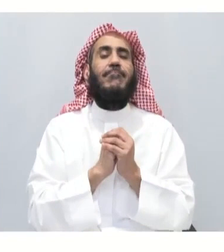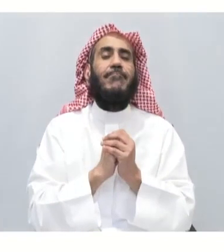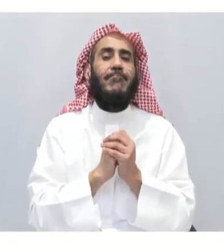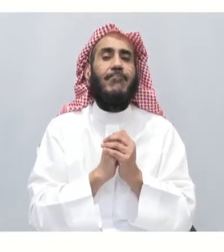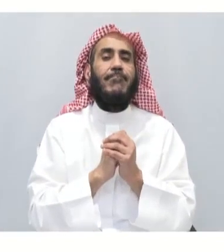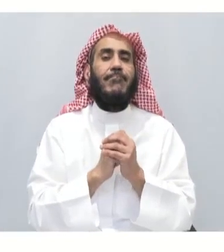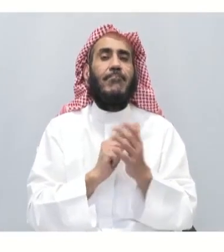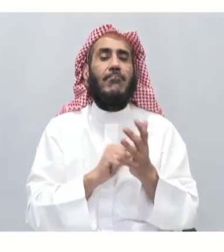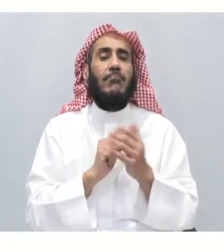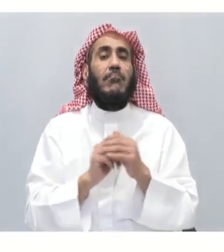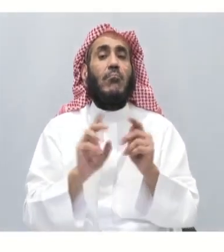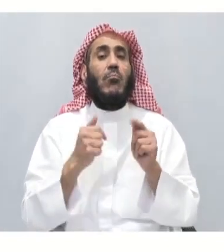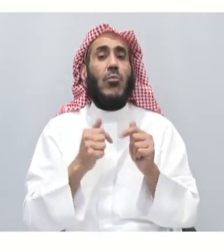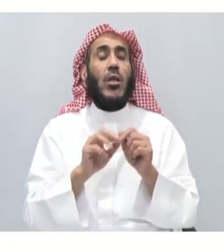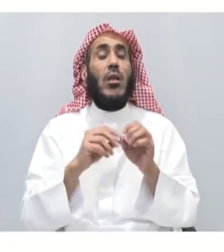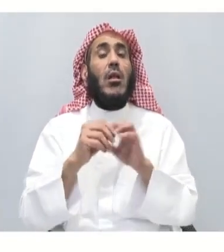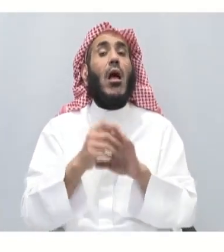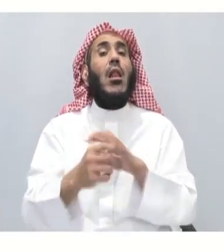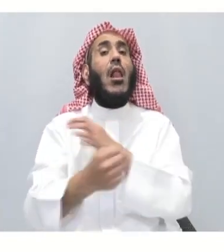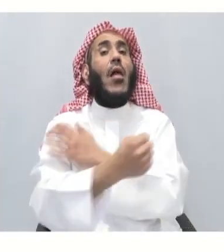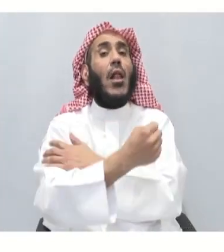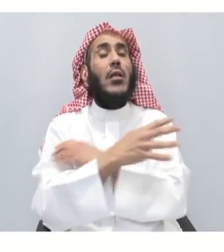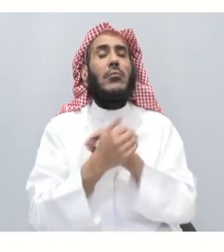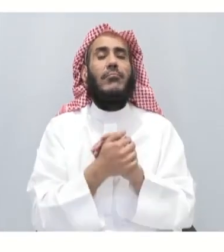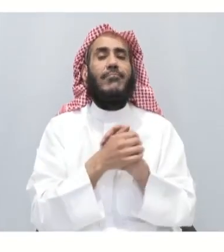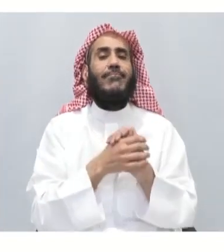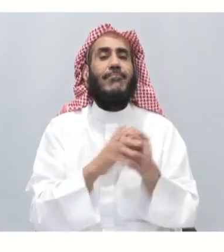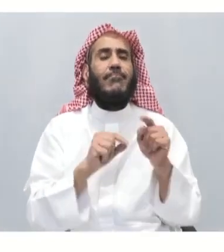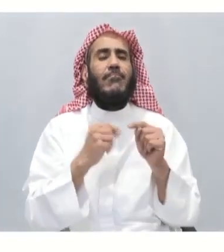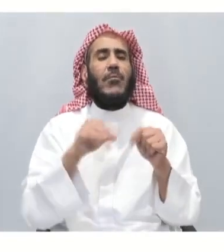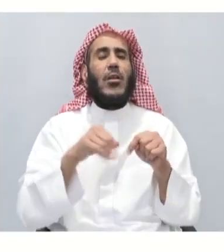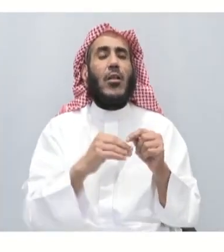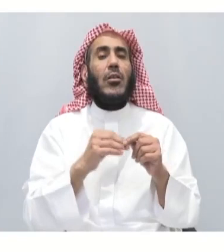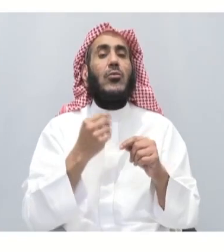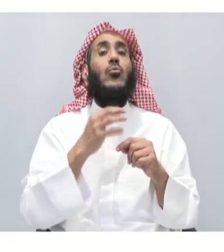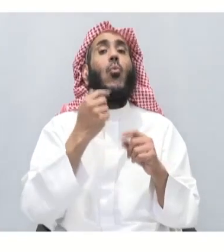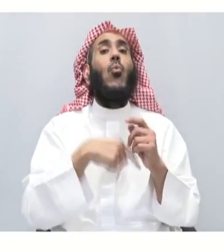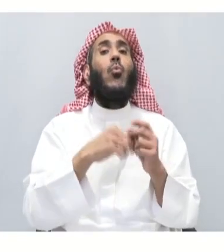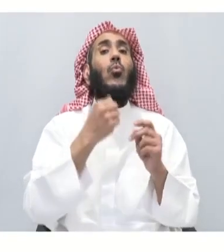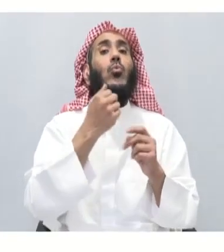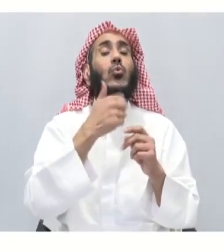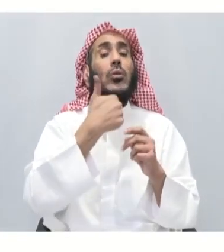العصبي ثانيا العضلات لدينا اكثر من 600